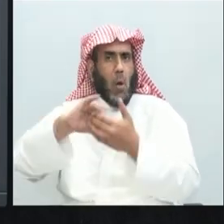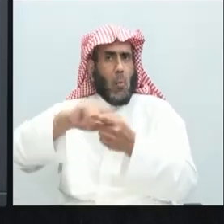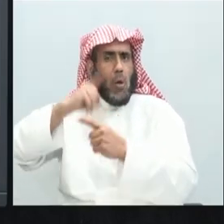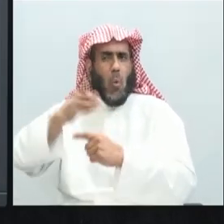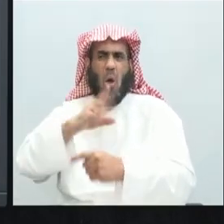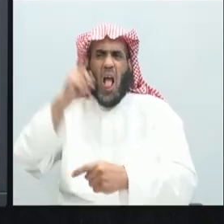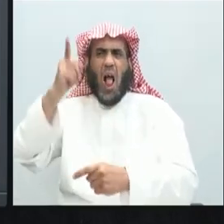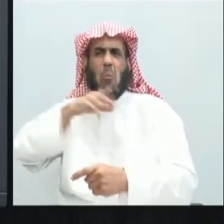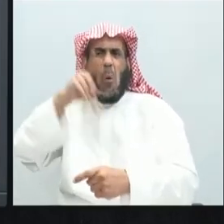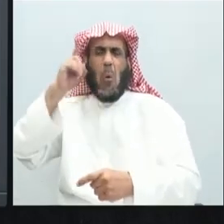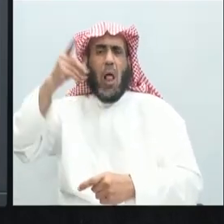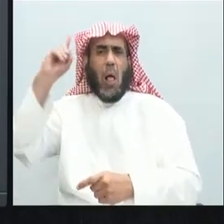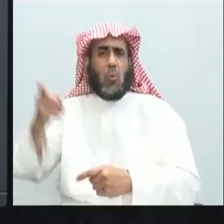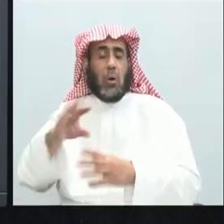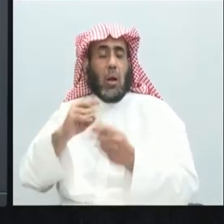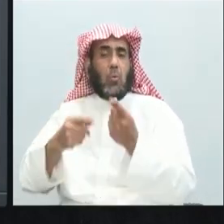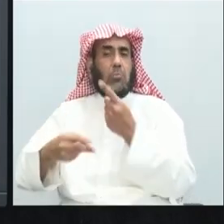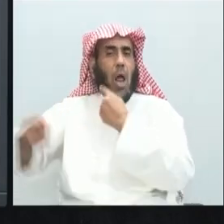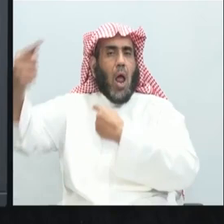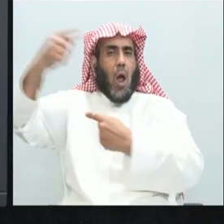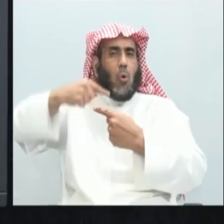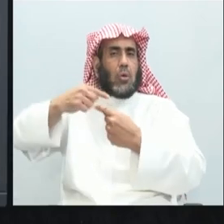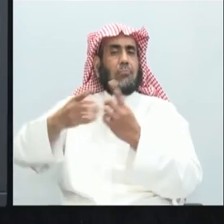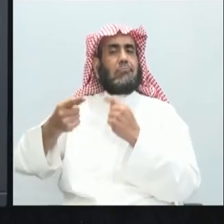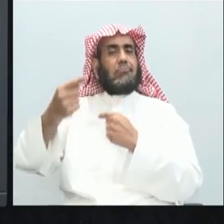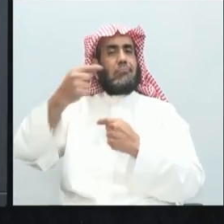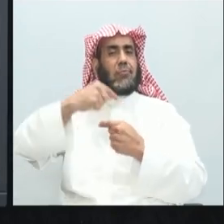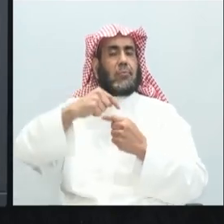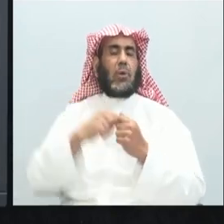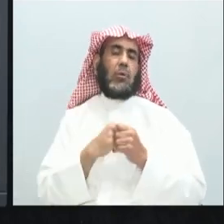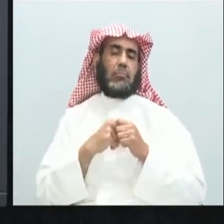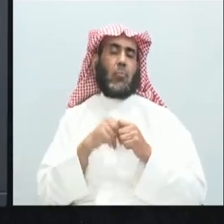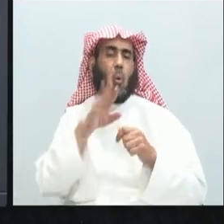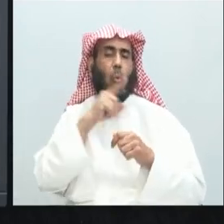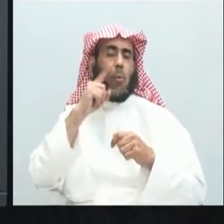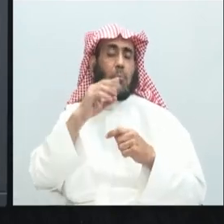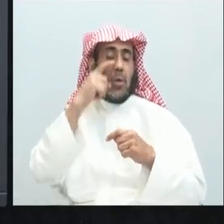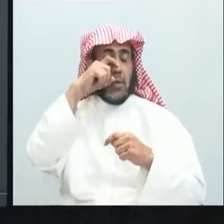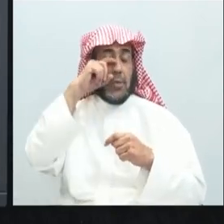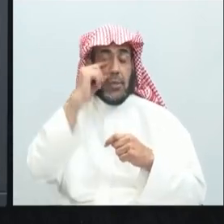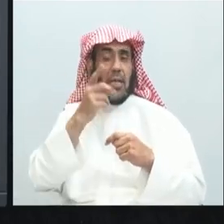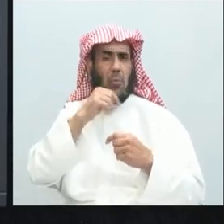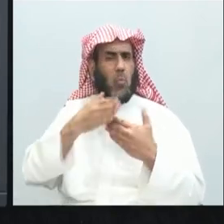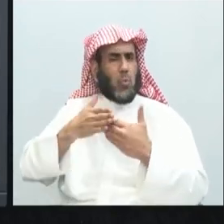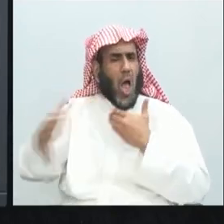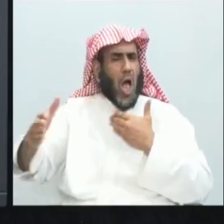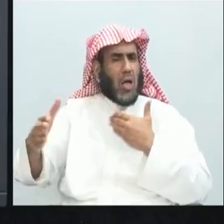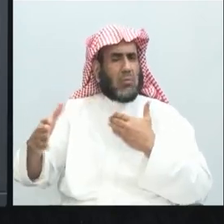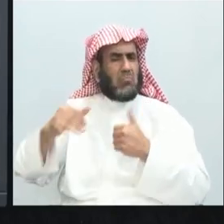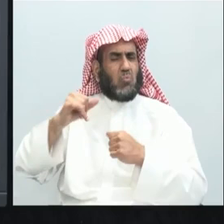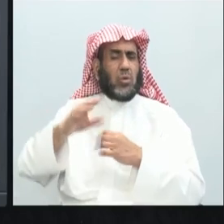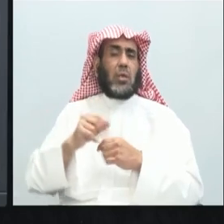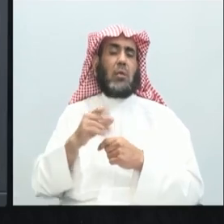زميلته كانما يعود ماذا هذا الشتم او السب على والده اذا يجب علينا الابتعاد كل